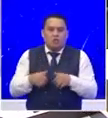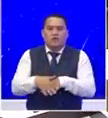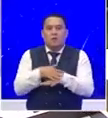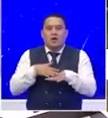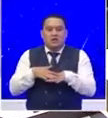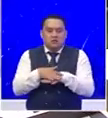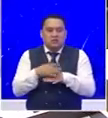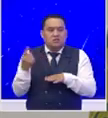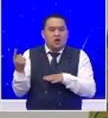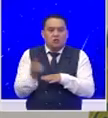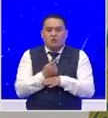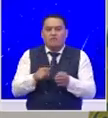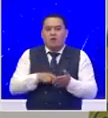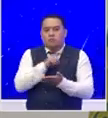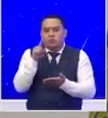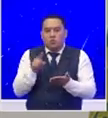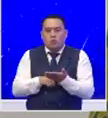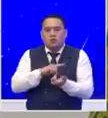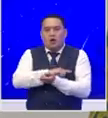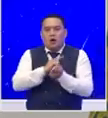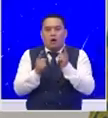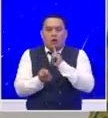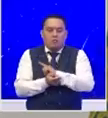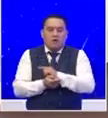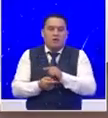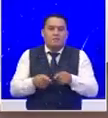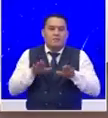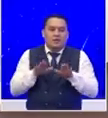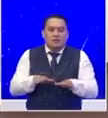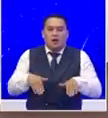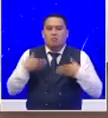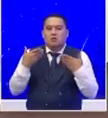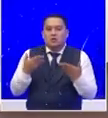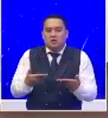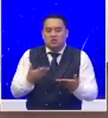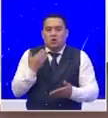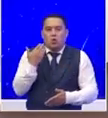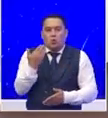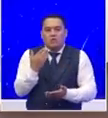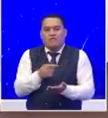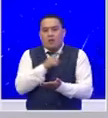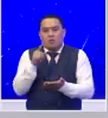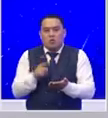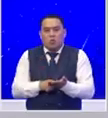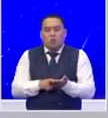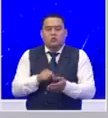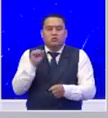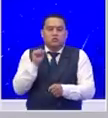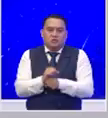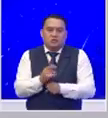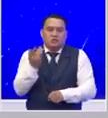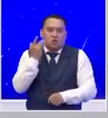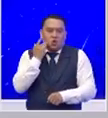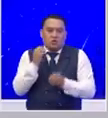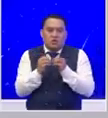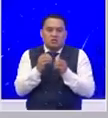населения. Не единожды по вопросу ее демонтажа обращались в районный акимат, говорит Телябжан. Вопрос не сдвигается с мертвой точки